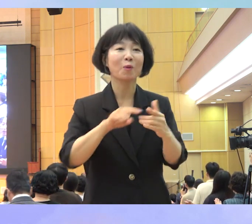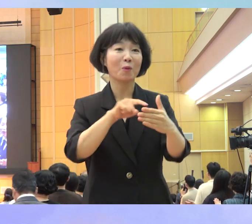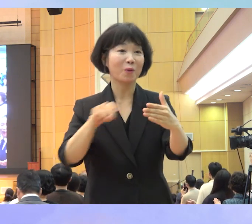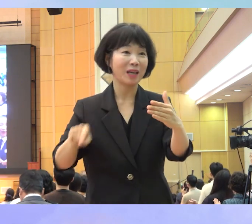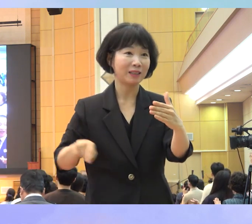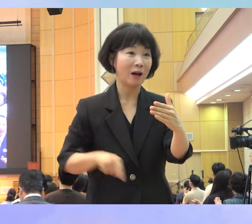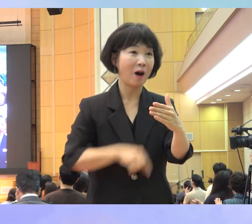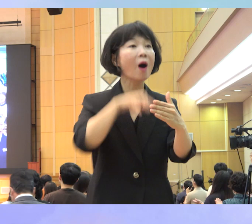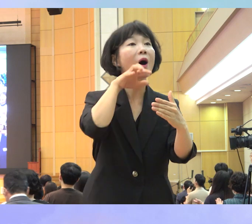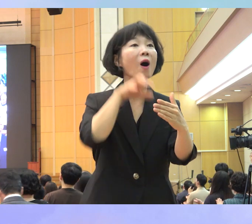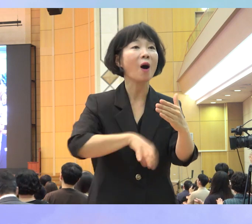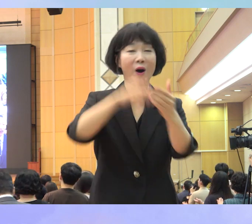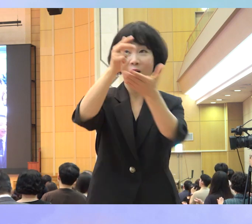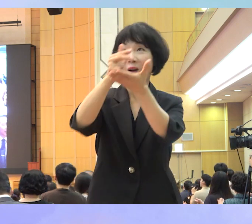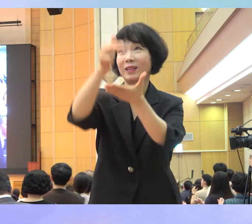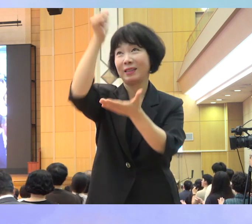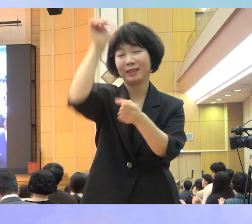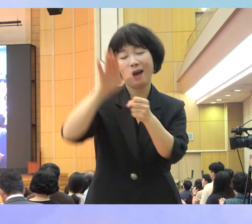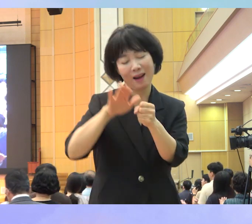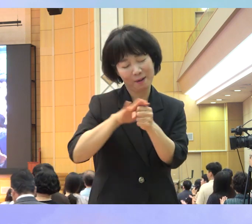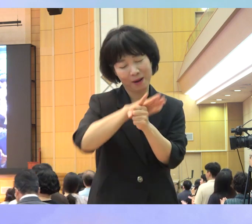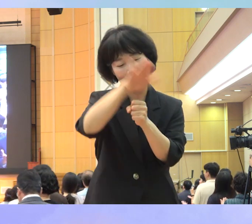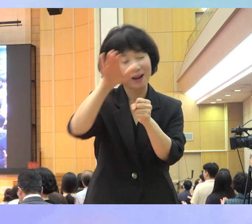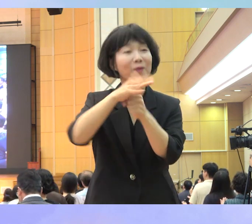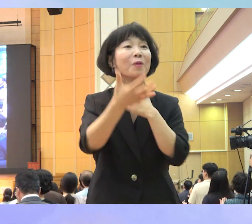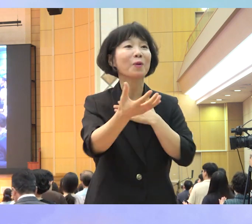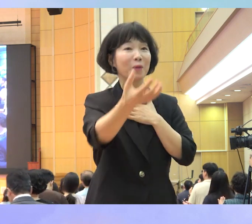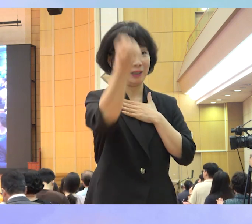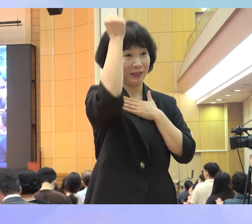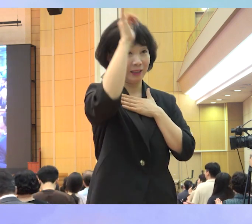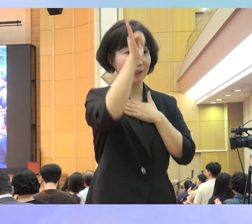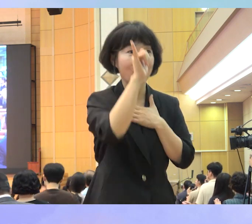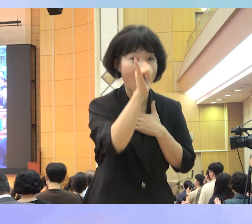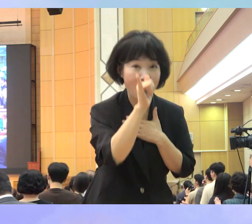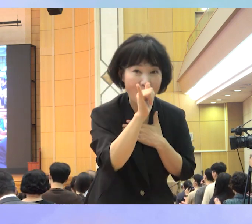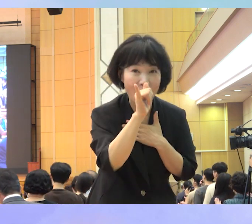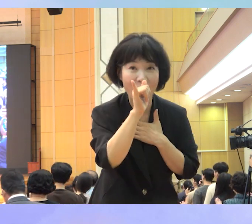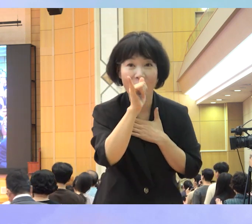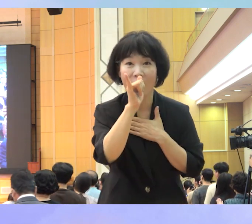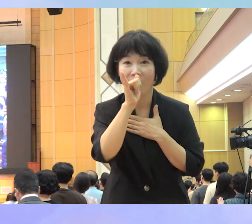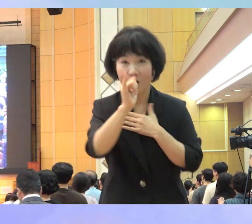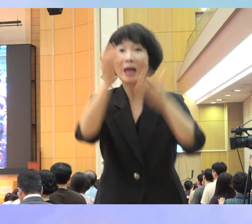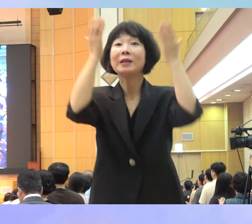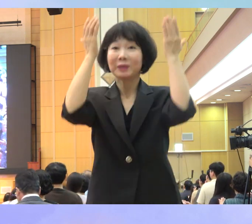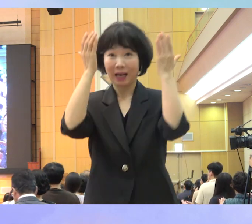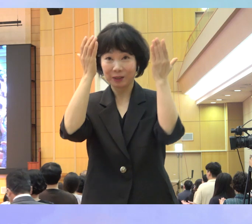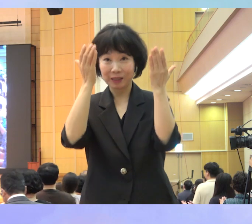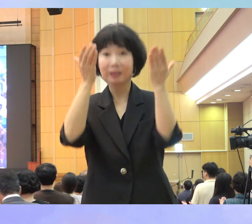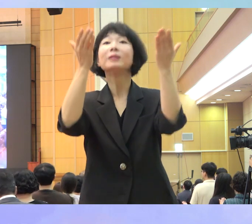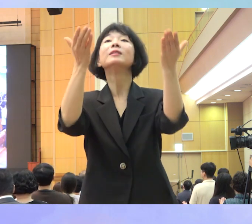삶 속에서 그 사랑받고 있지요.